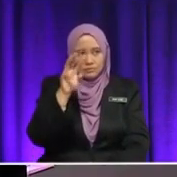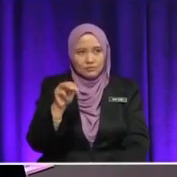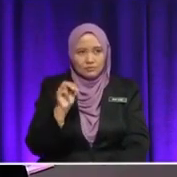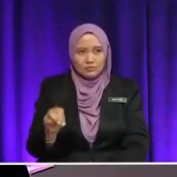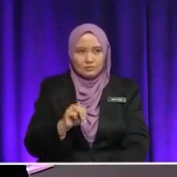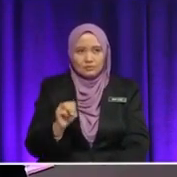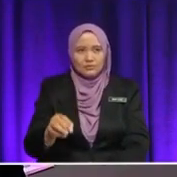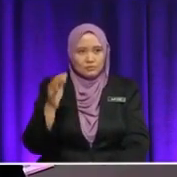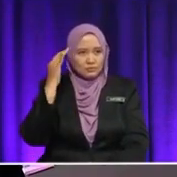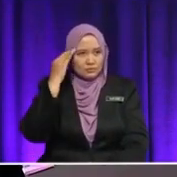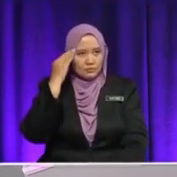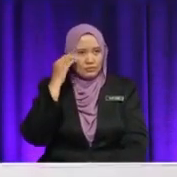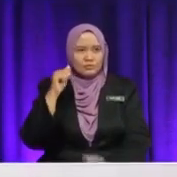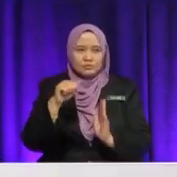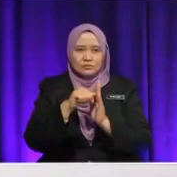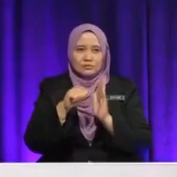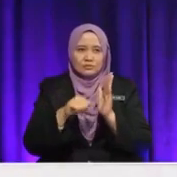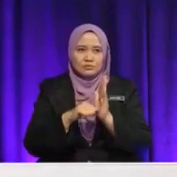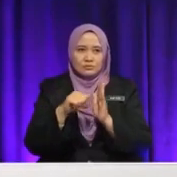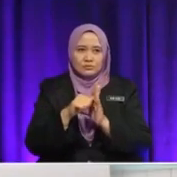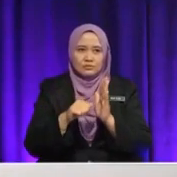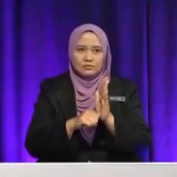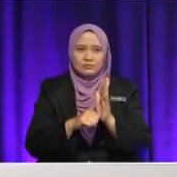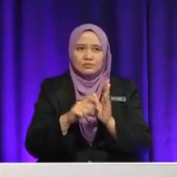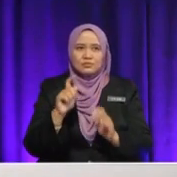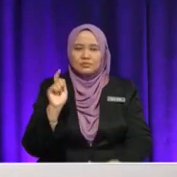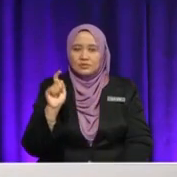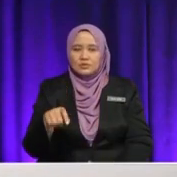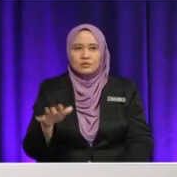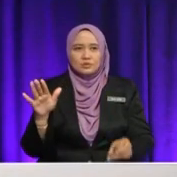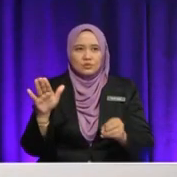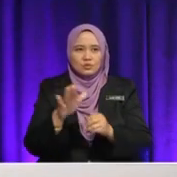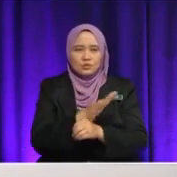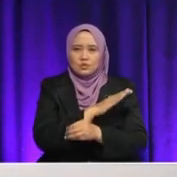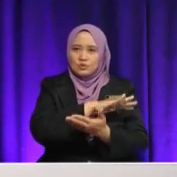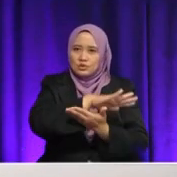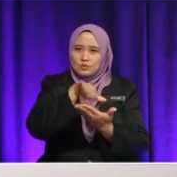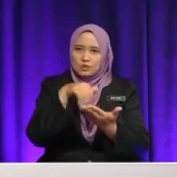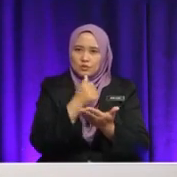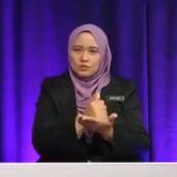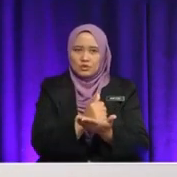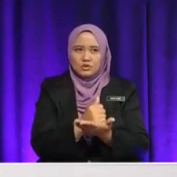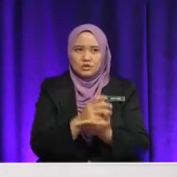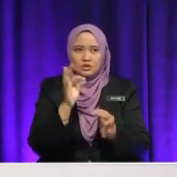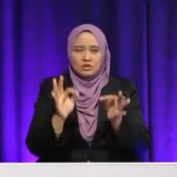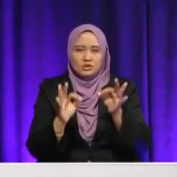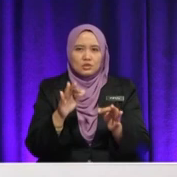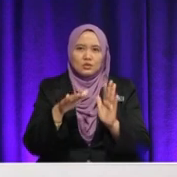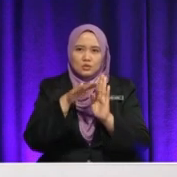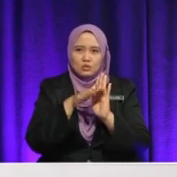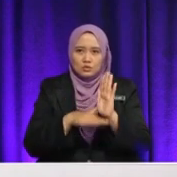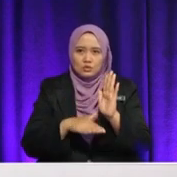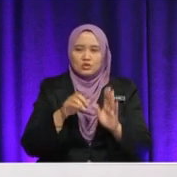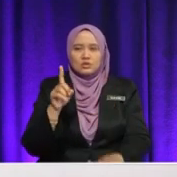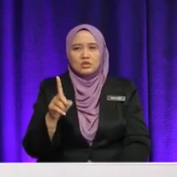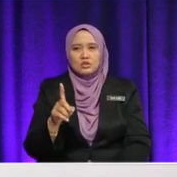luasannya syarat menjadi penghuni mesti cukup keseluruhan kurang satu bermaksud kita sudah